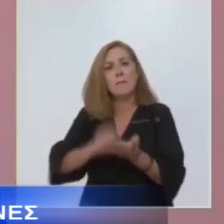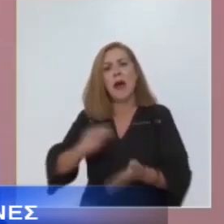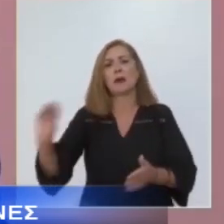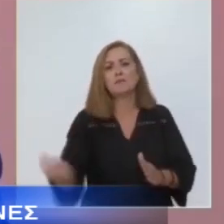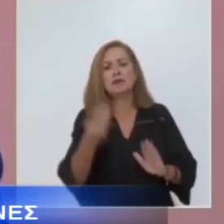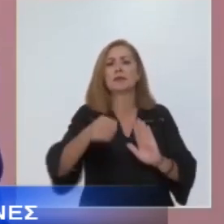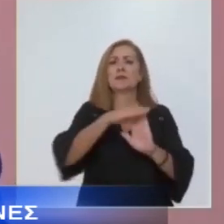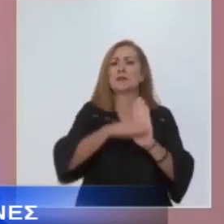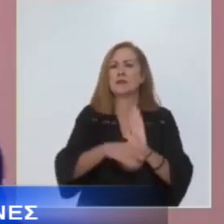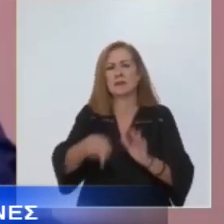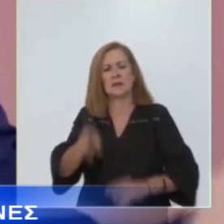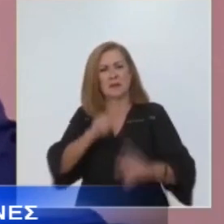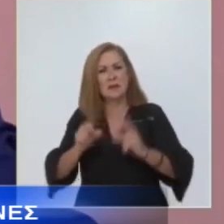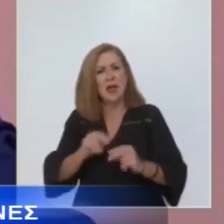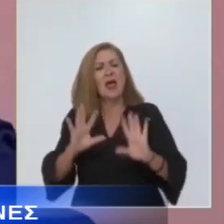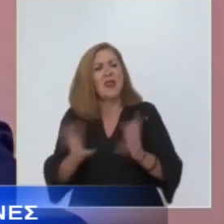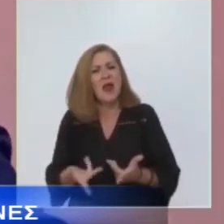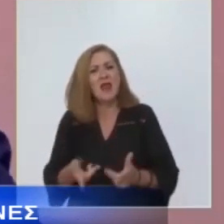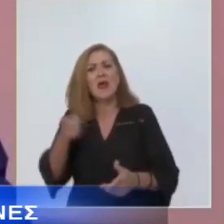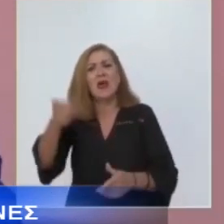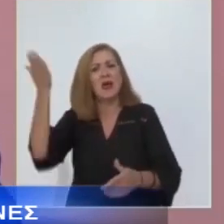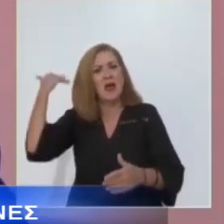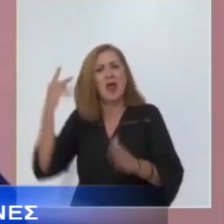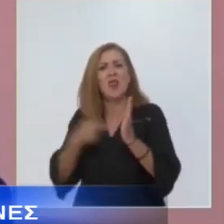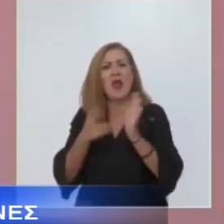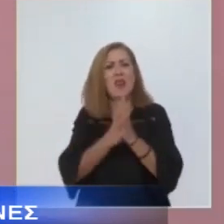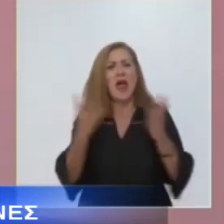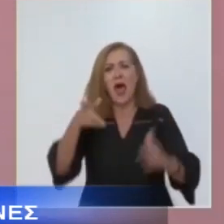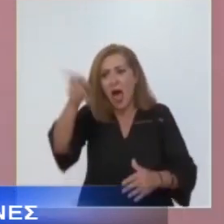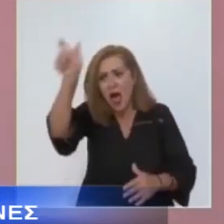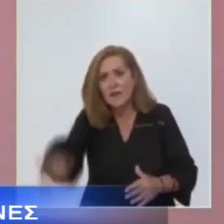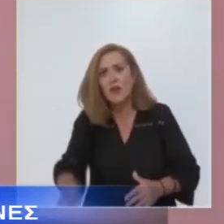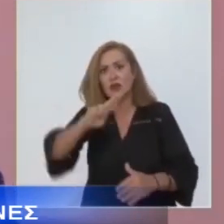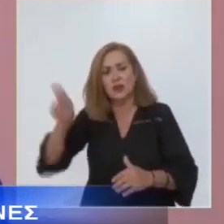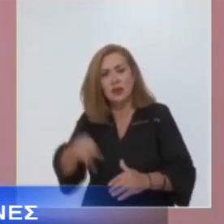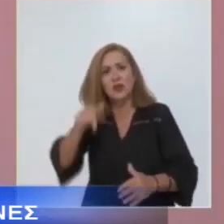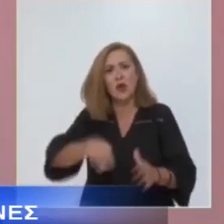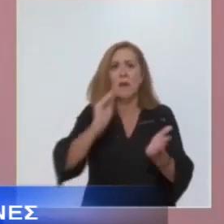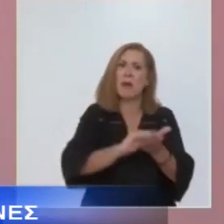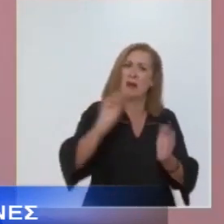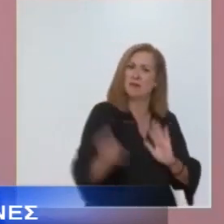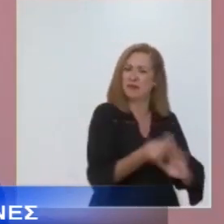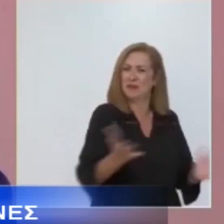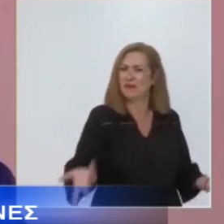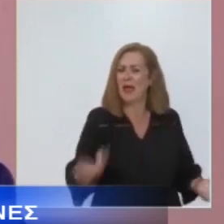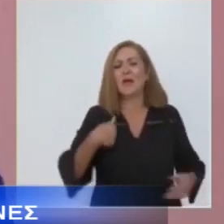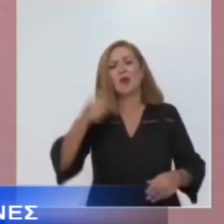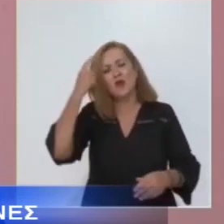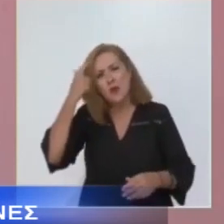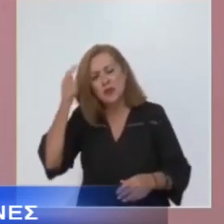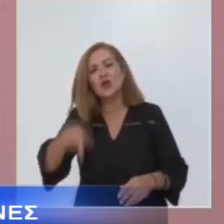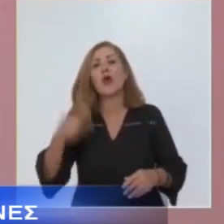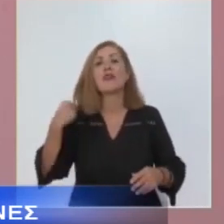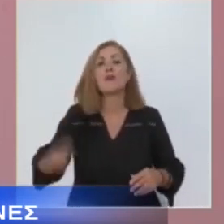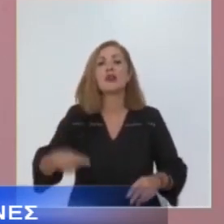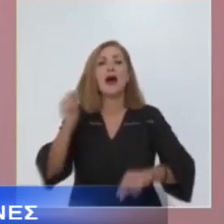ατζέντα, μάλλον ο κύριος Μητσοτάκης. Λες και ξεχάσαμε ότι το κατήργησε αυτό στο 19. Για το λόγο αυτό, πιστεύουμε ότι οι επερχόμενες δημοτικές εκλογές